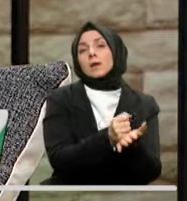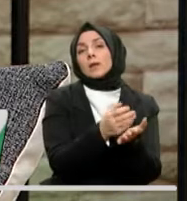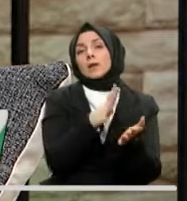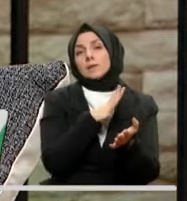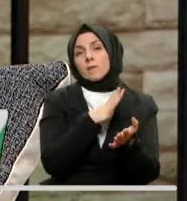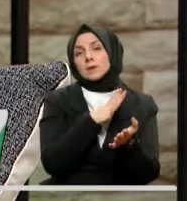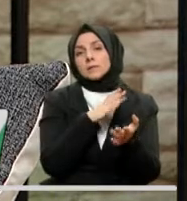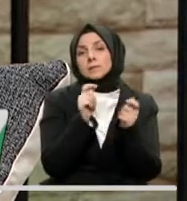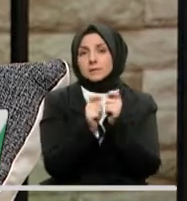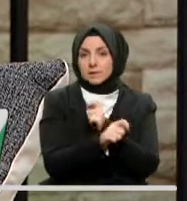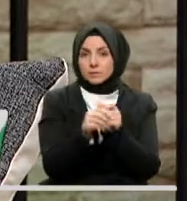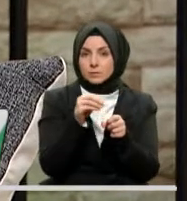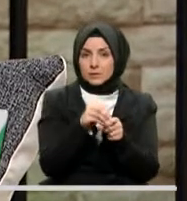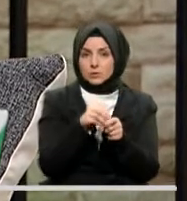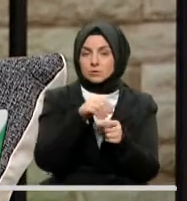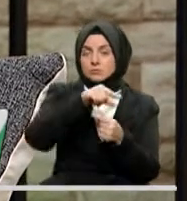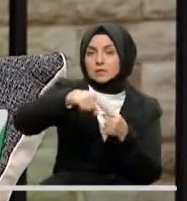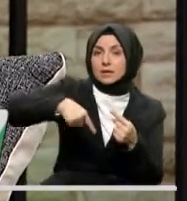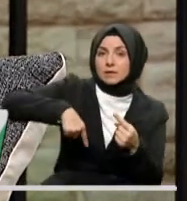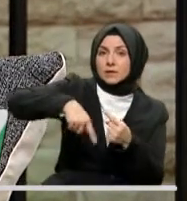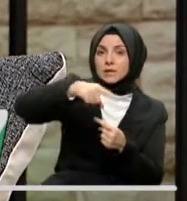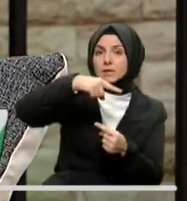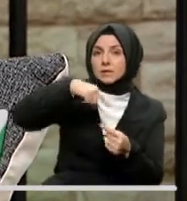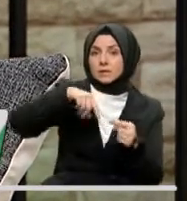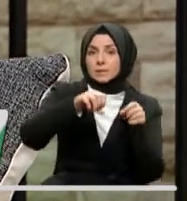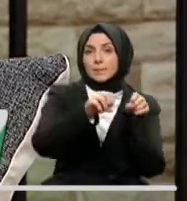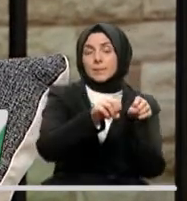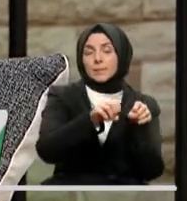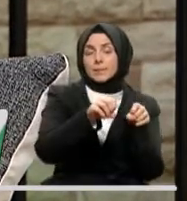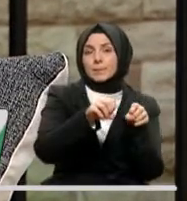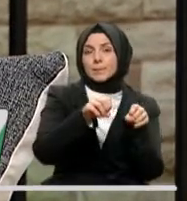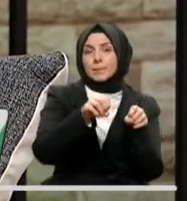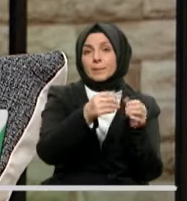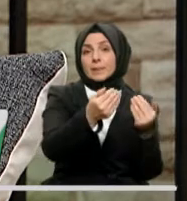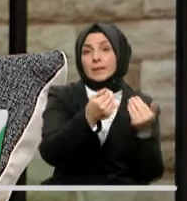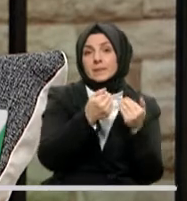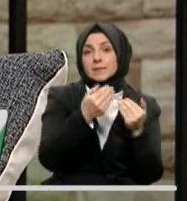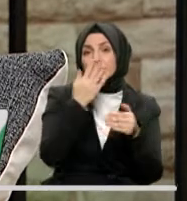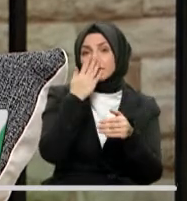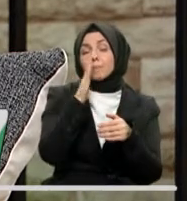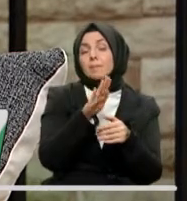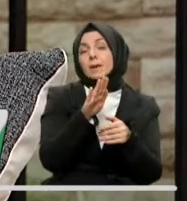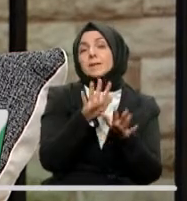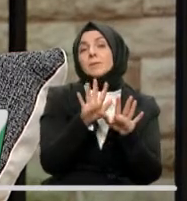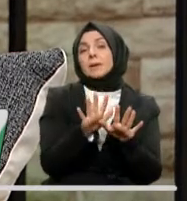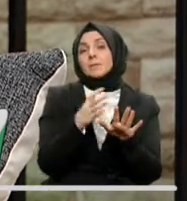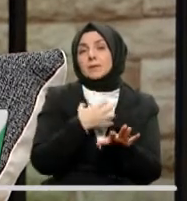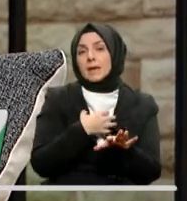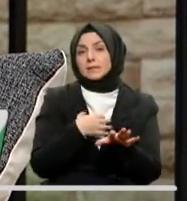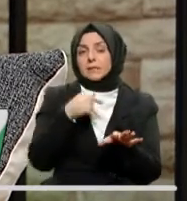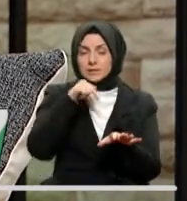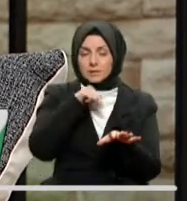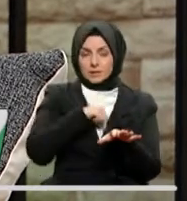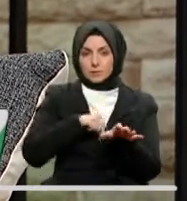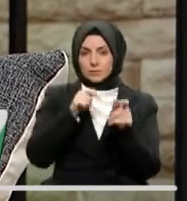dışarıya artık bir kenarda bırakmak Yani dışarıdan bir destek beklemeyi bir kenara bırakıp kendi içimizde dönüşme